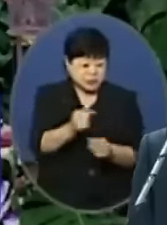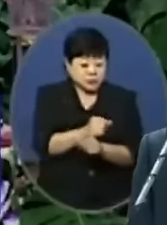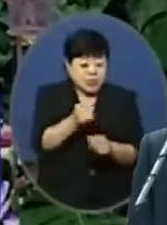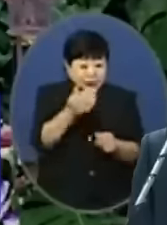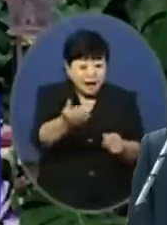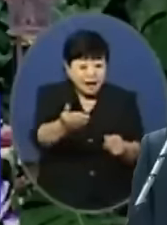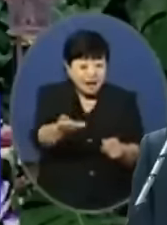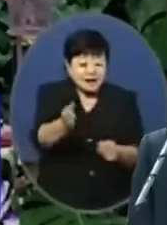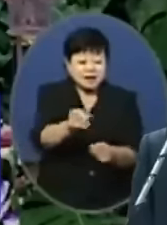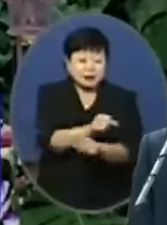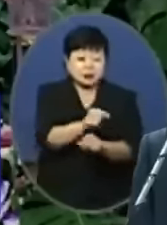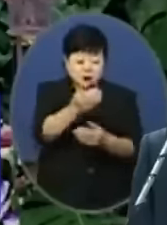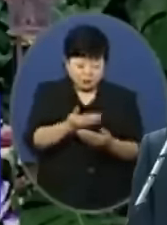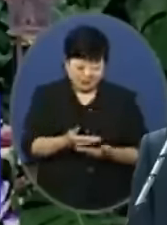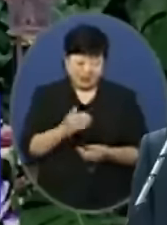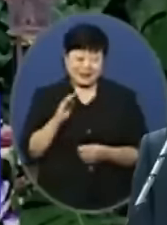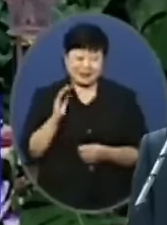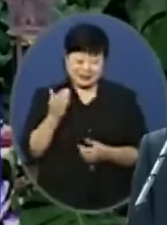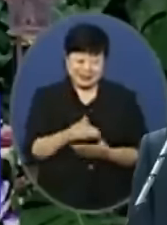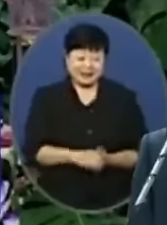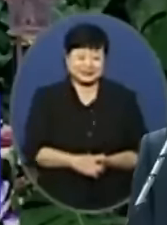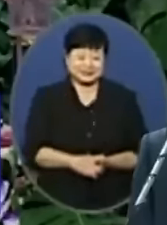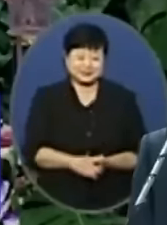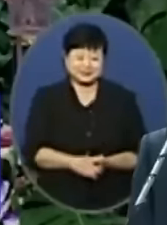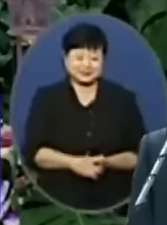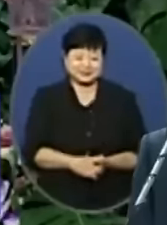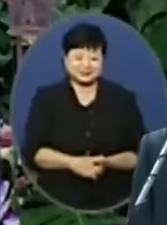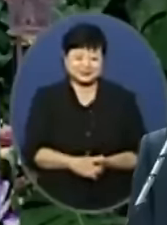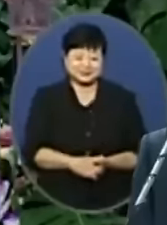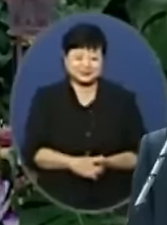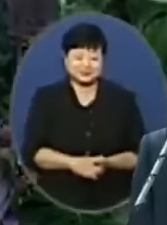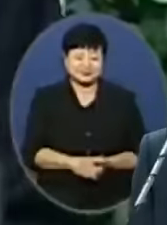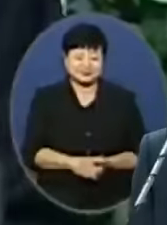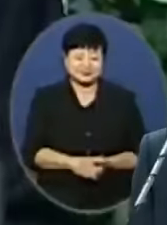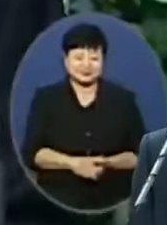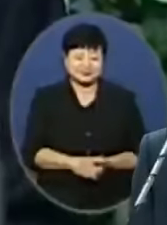용서하라. 그리하면 너희가 용서를 받을 것이야.